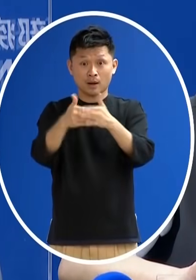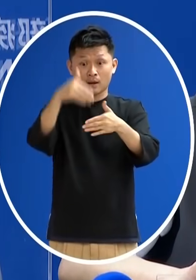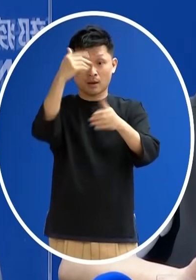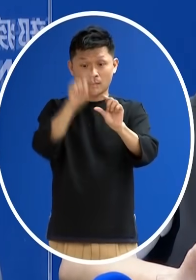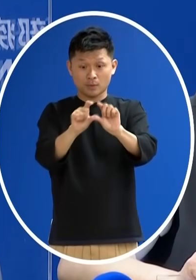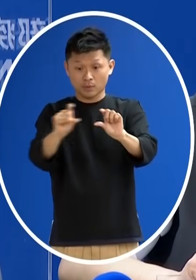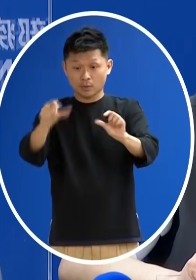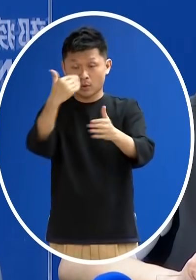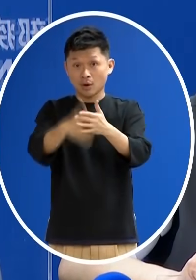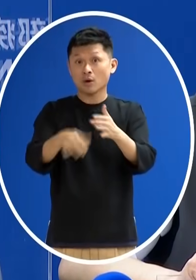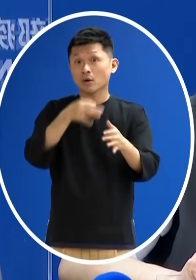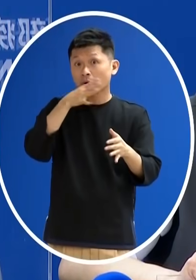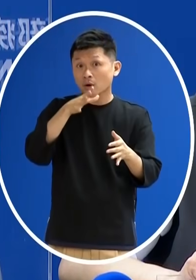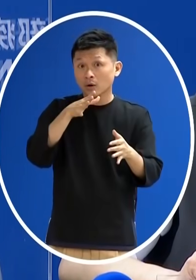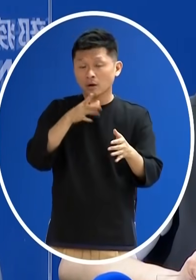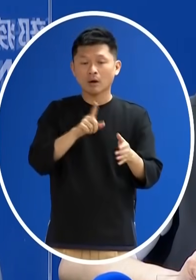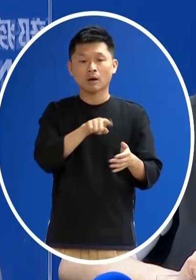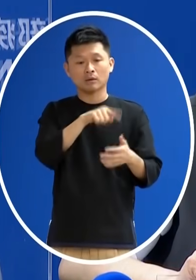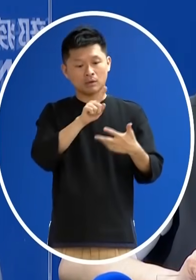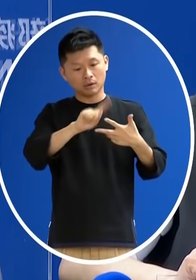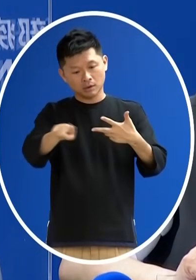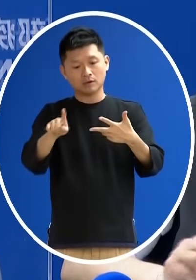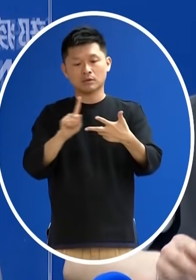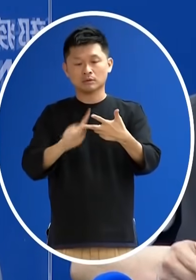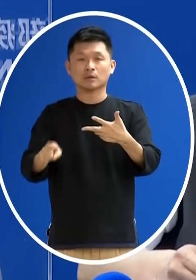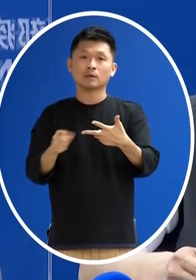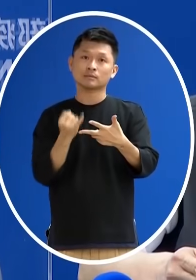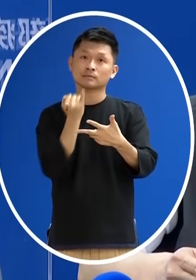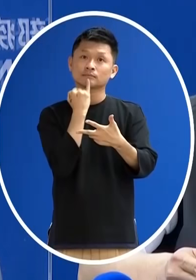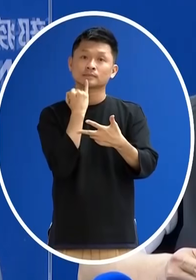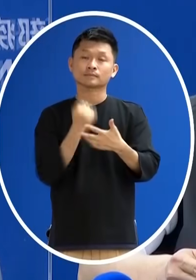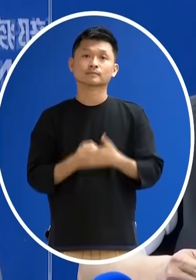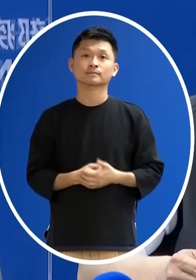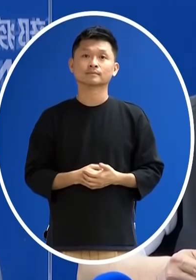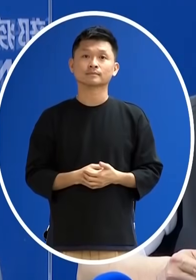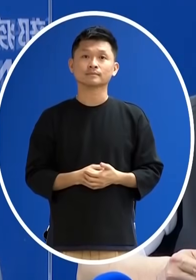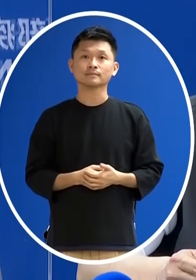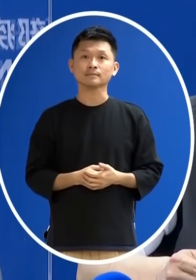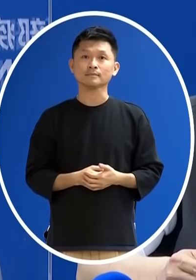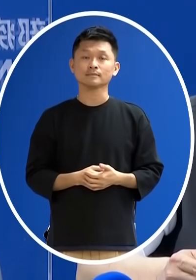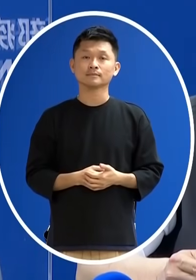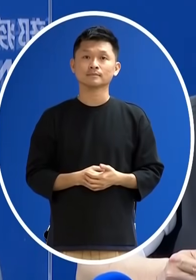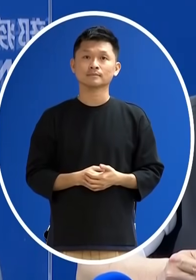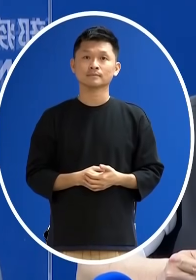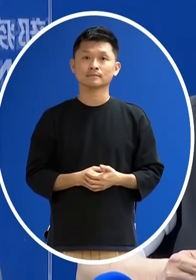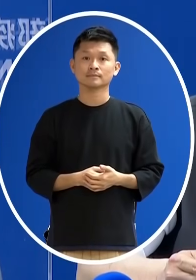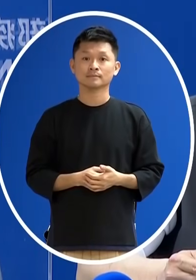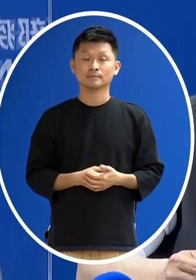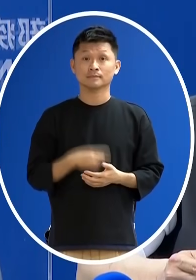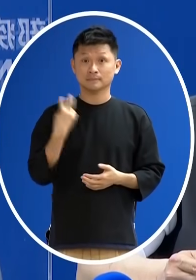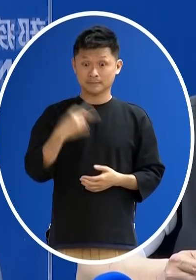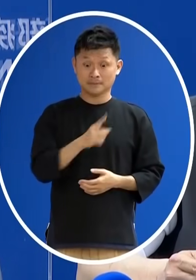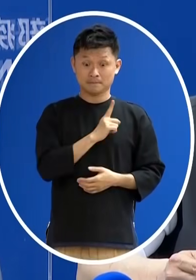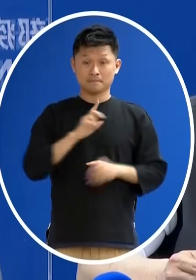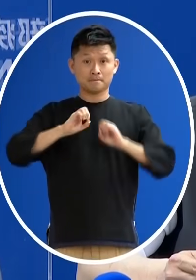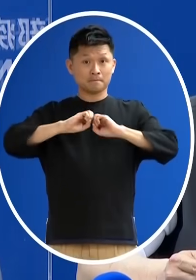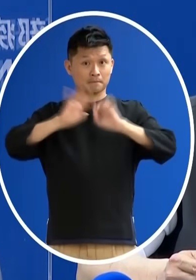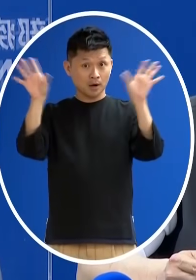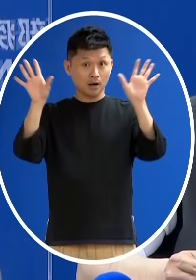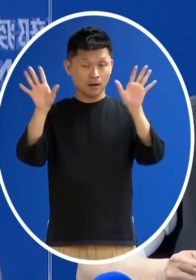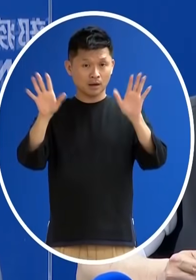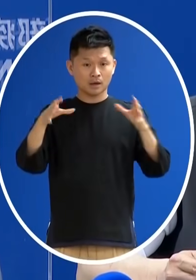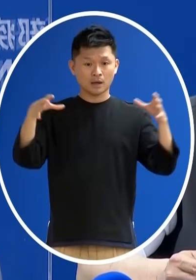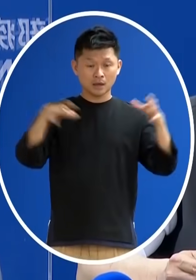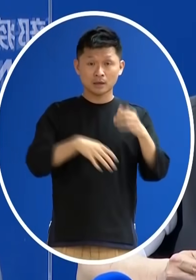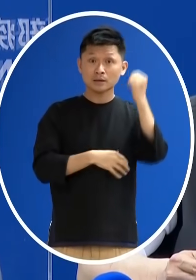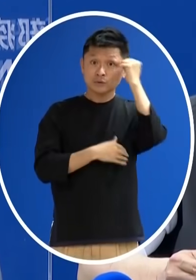的时候再播对于2、3类来做施打，那时候就已经同时说明同住家人暂